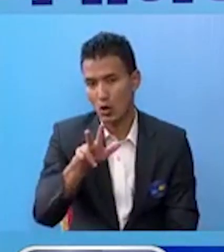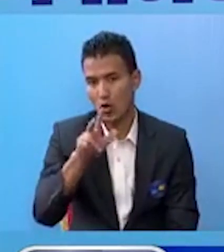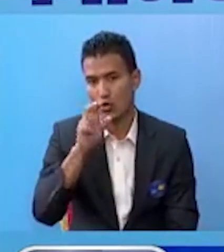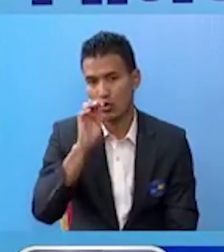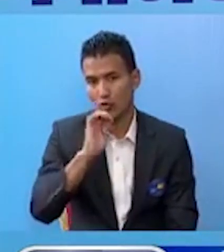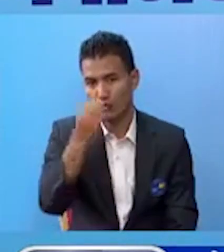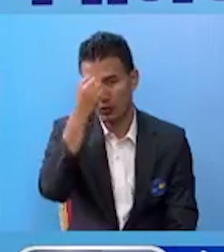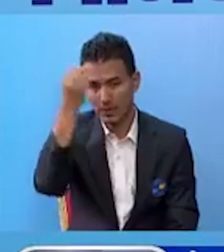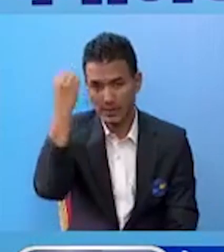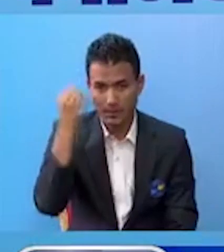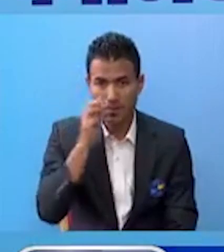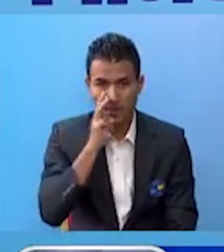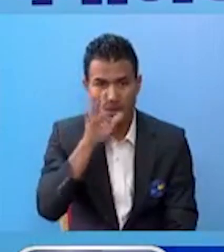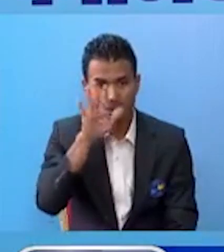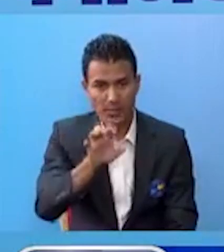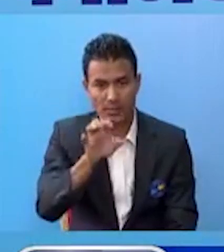र सुदूरपश्चिम प्रदेशमा